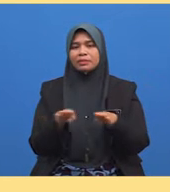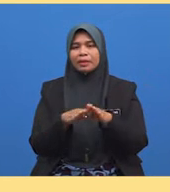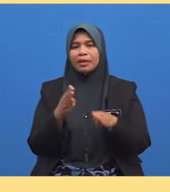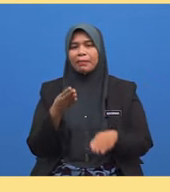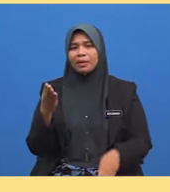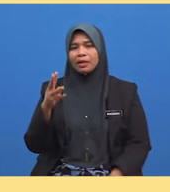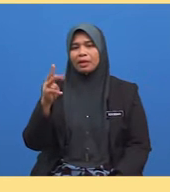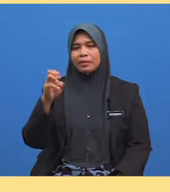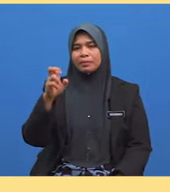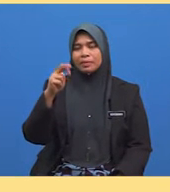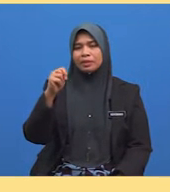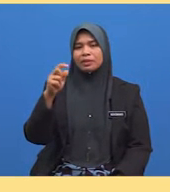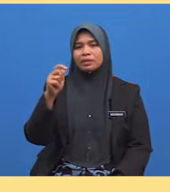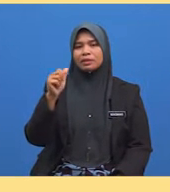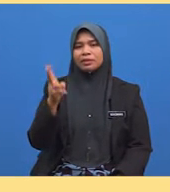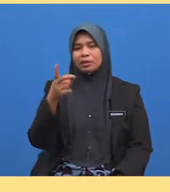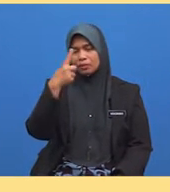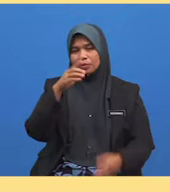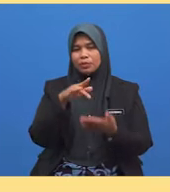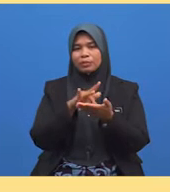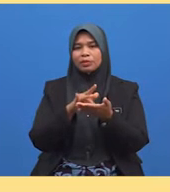untuk mewujudkan keseimbangan alam,